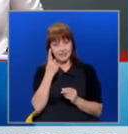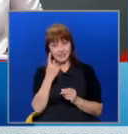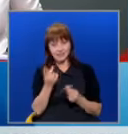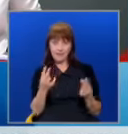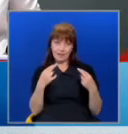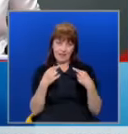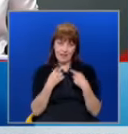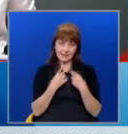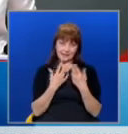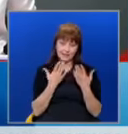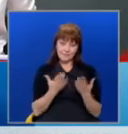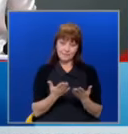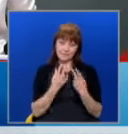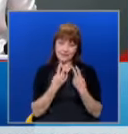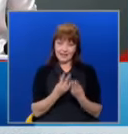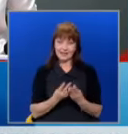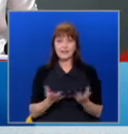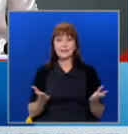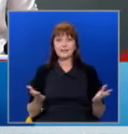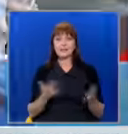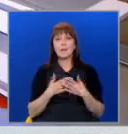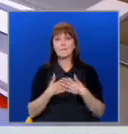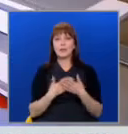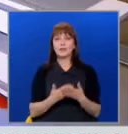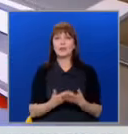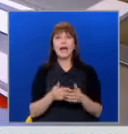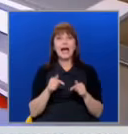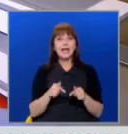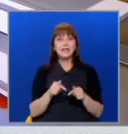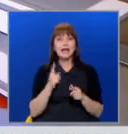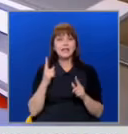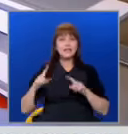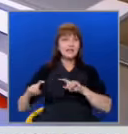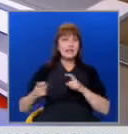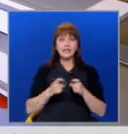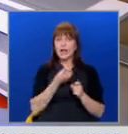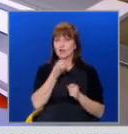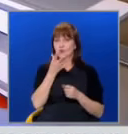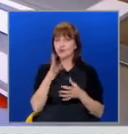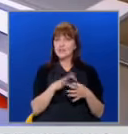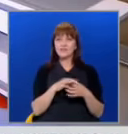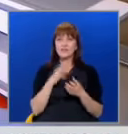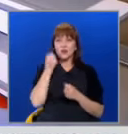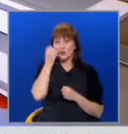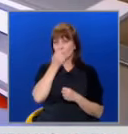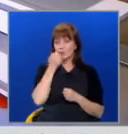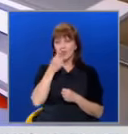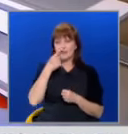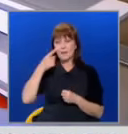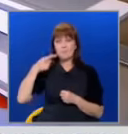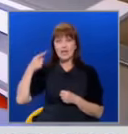нас. Гледайте референдум след новините. Благодаря ти, Доби. А сега към един скандален случай, свързан с злоупотреби за